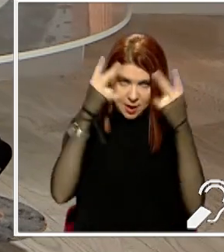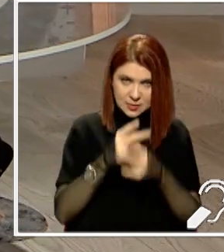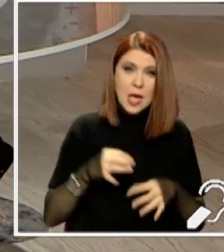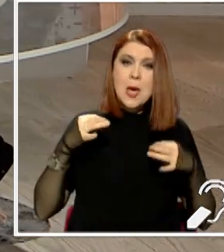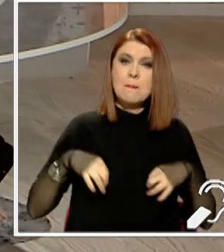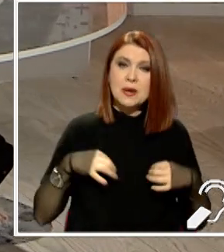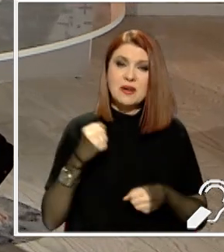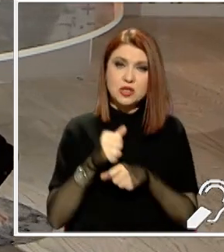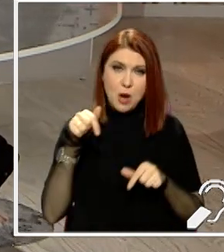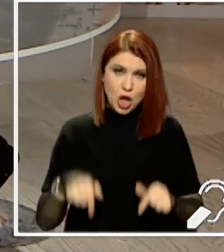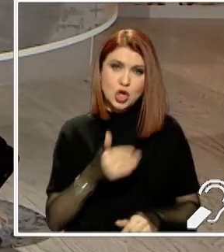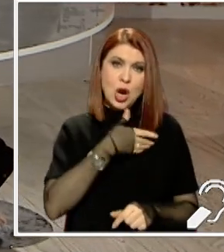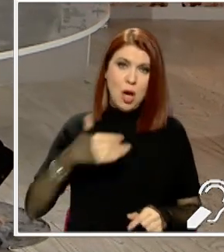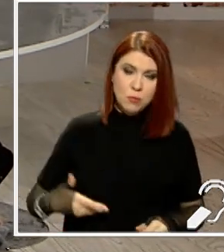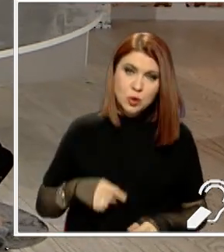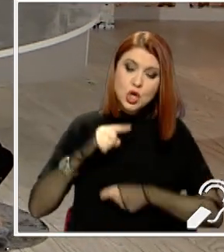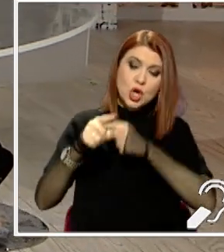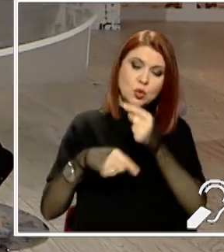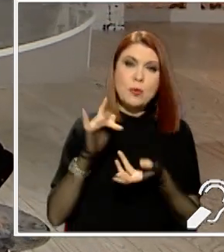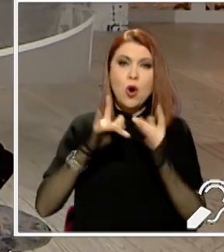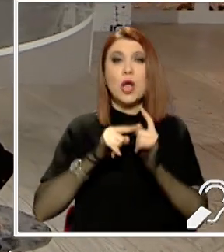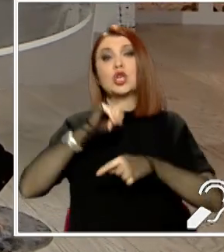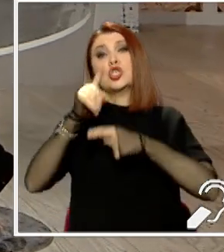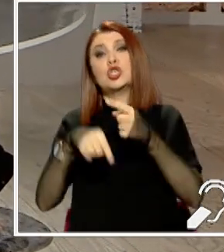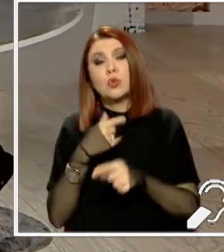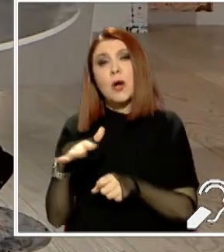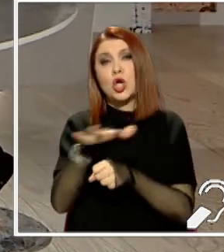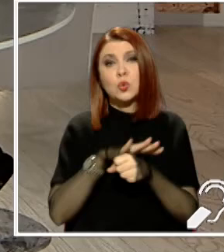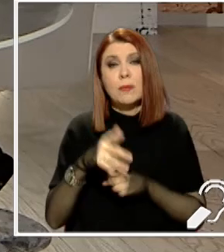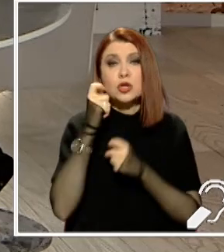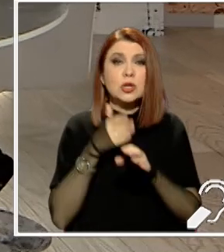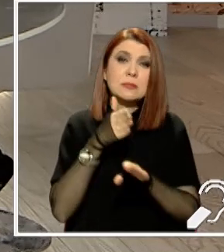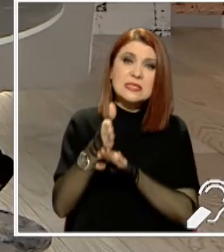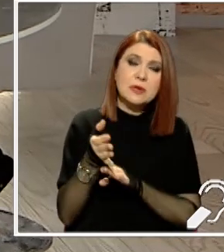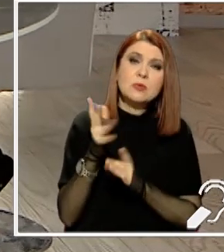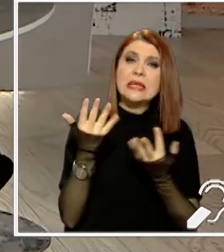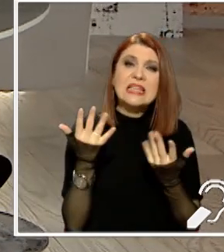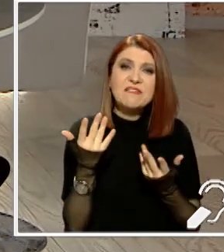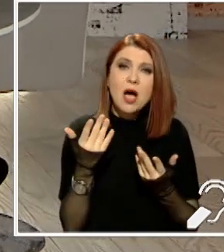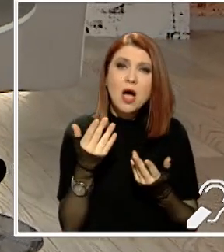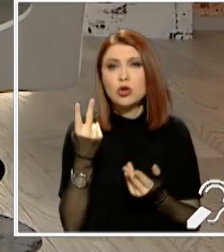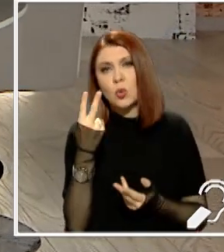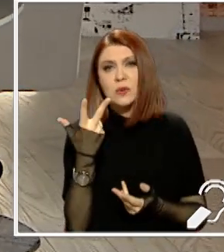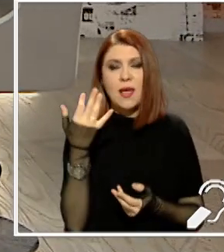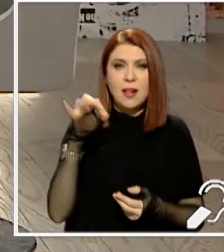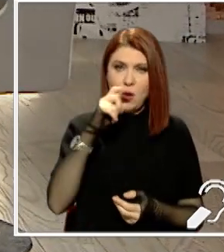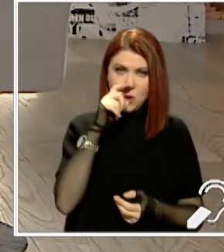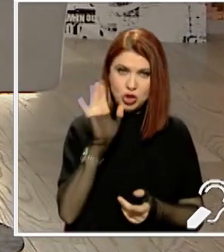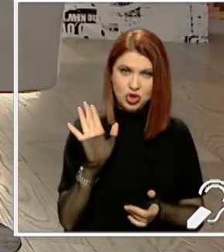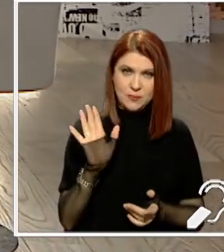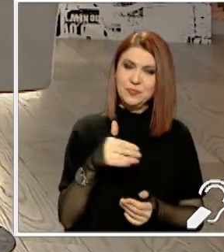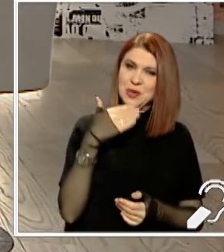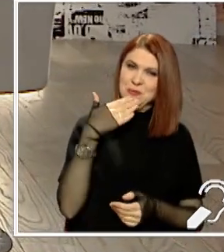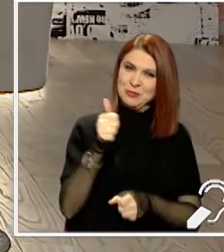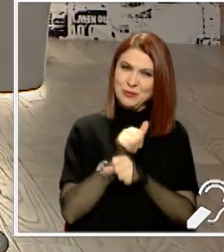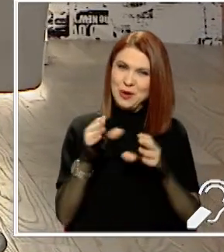primăvara facem festivalul din București, perfect. După aceea avem online și după aceea toamna încercăm să mai mergem în câteva, două, trei alte orașe.